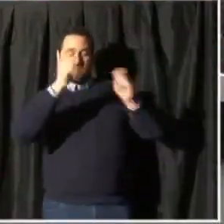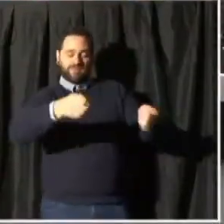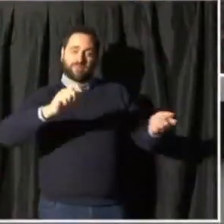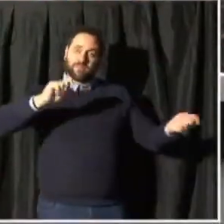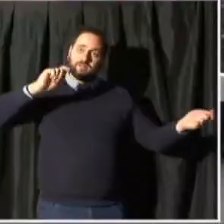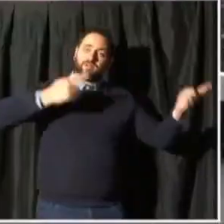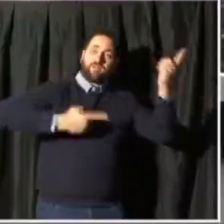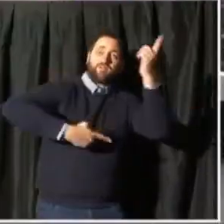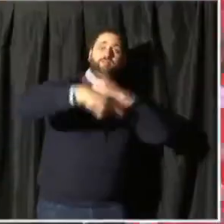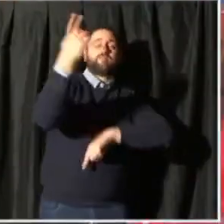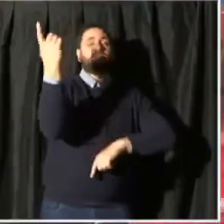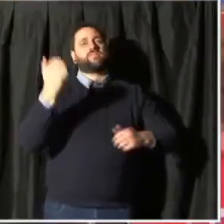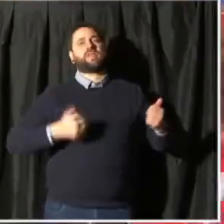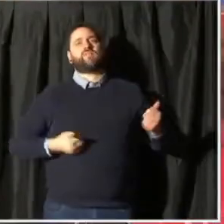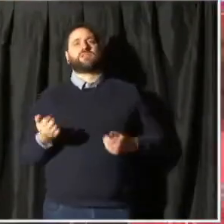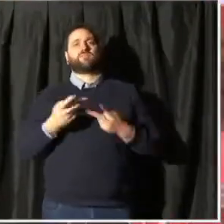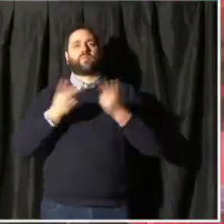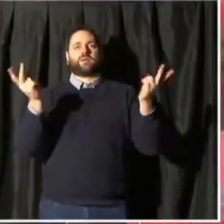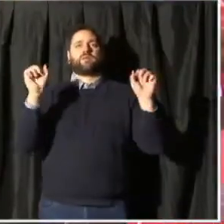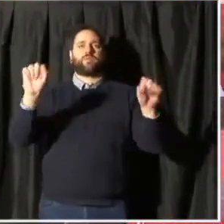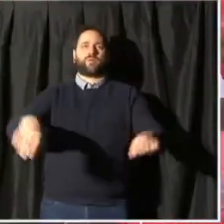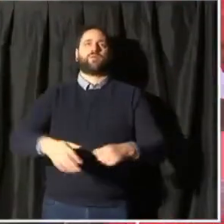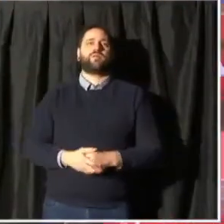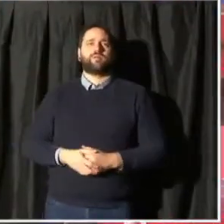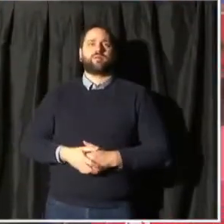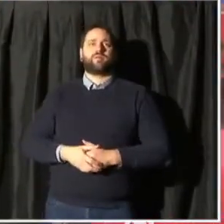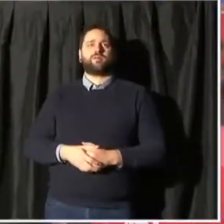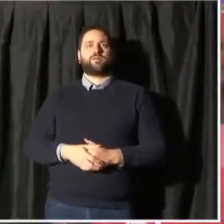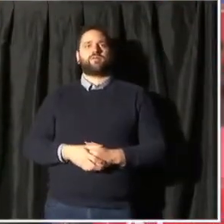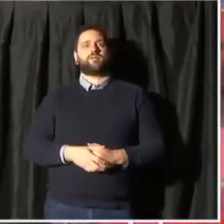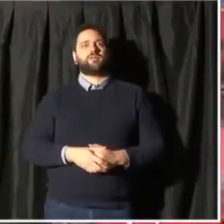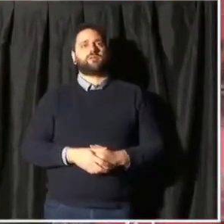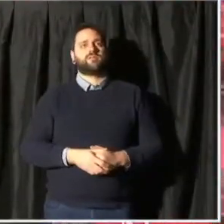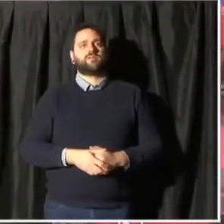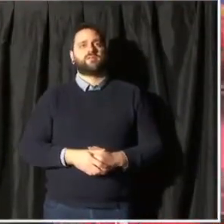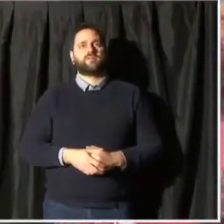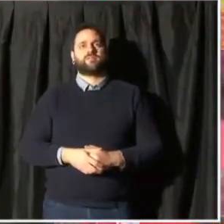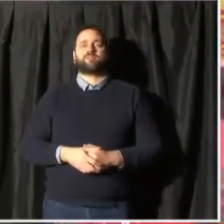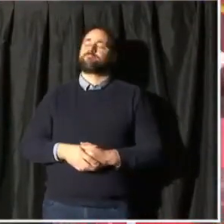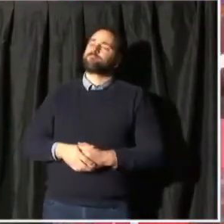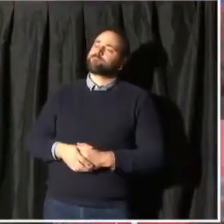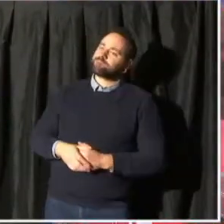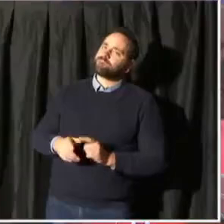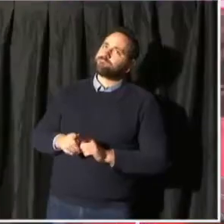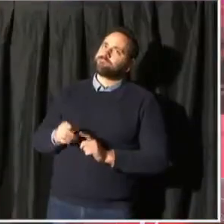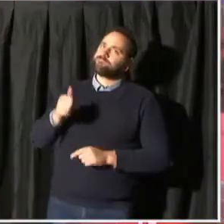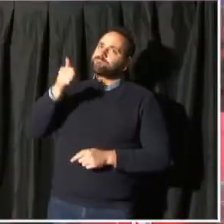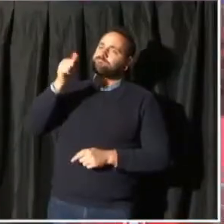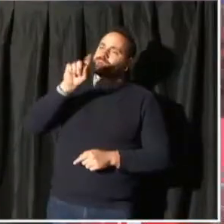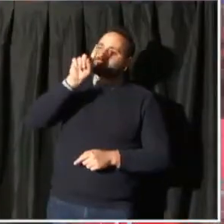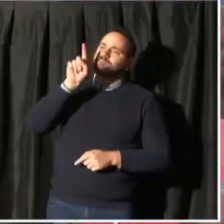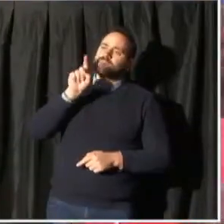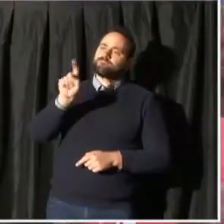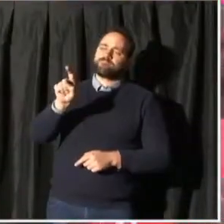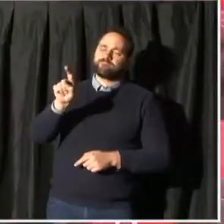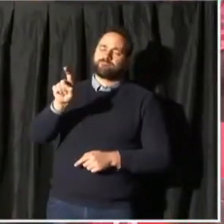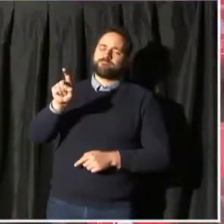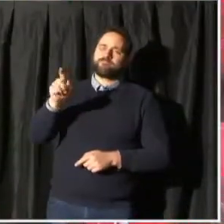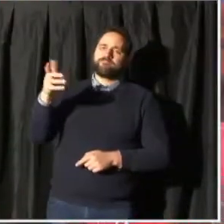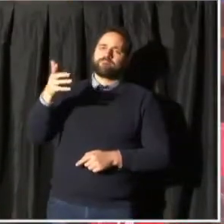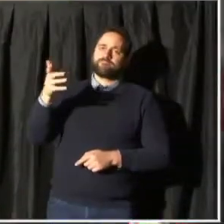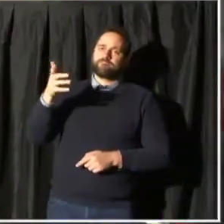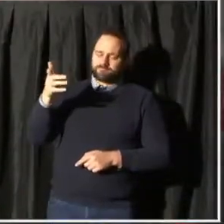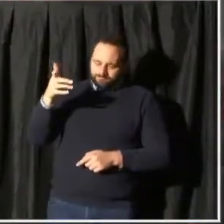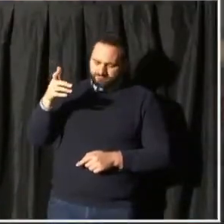il ya également une question qui se pose il ya la question la nationalisation